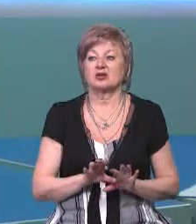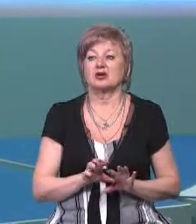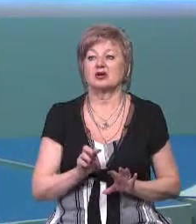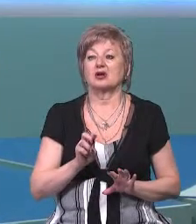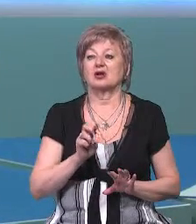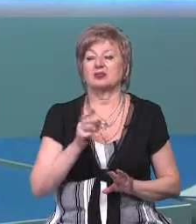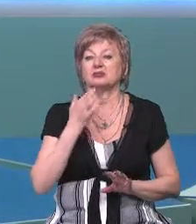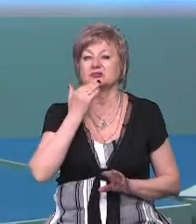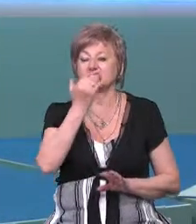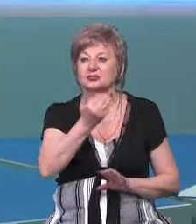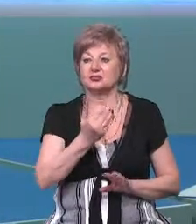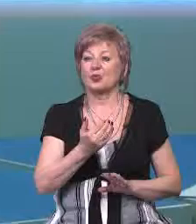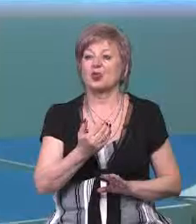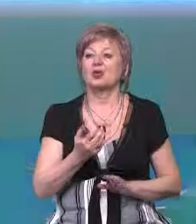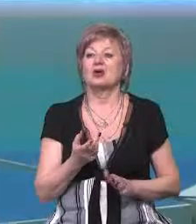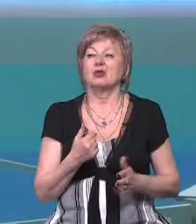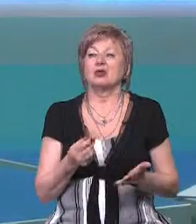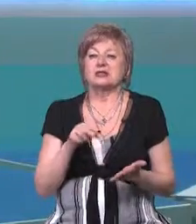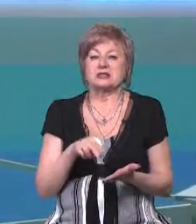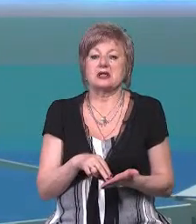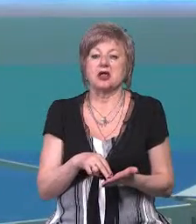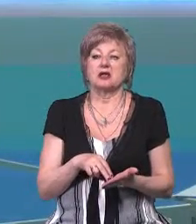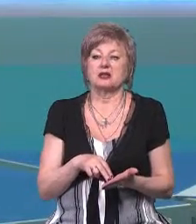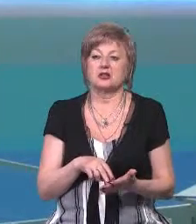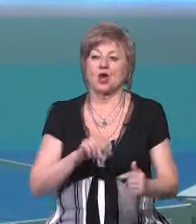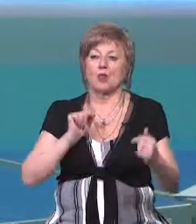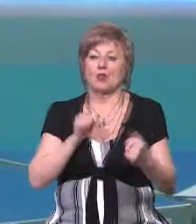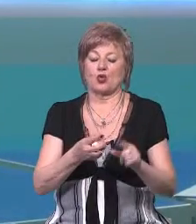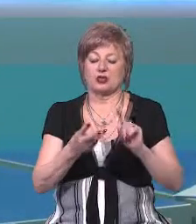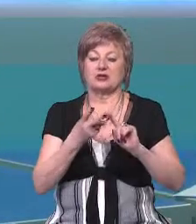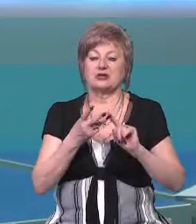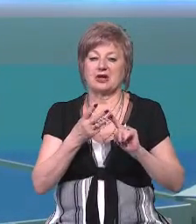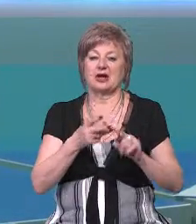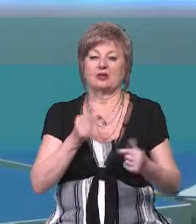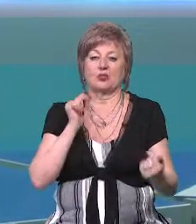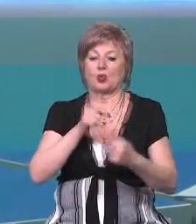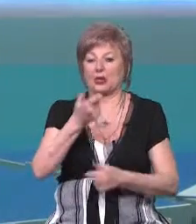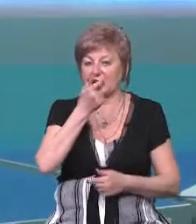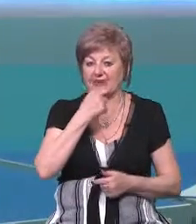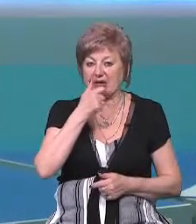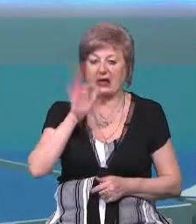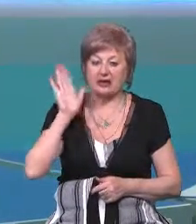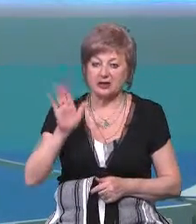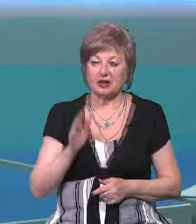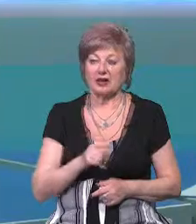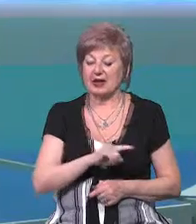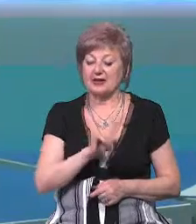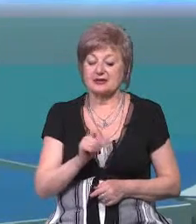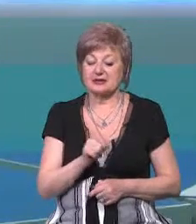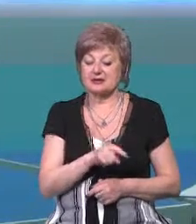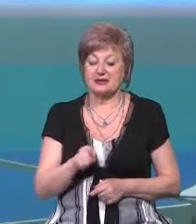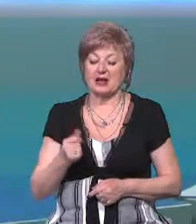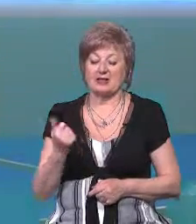Бонхьофер. Це людина, яка повстала ну, фактично проти Третього Рейху, проти Гітлеру, і за тиждень, ну, в